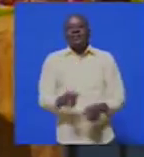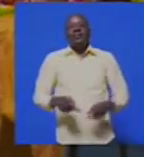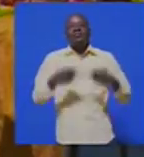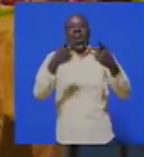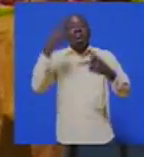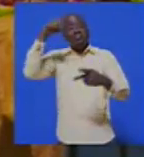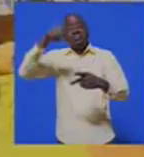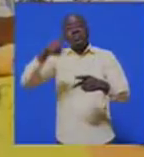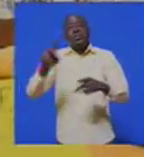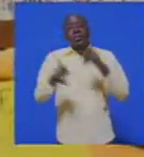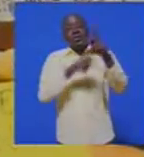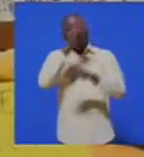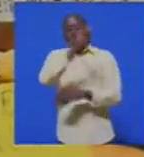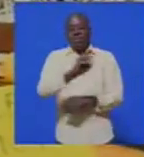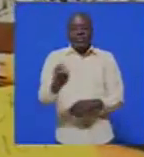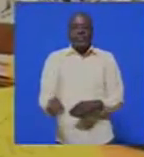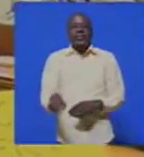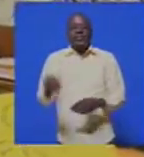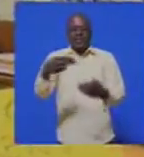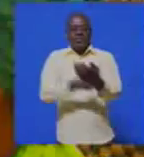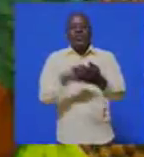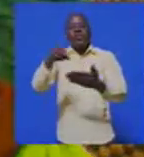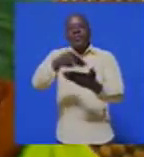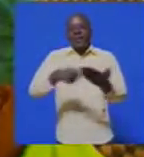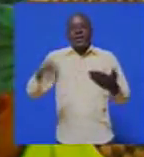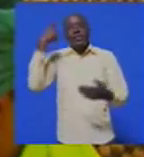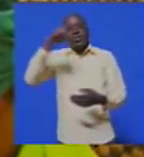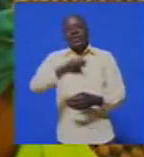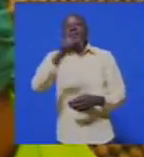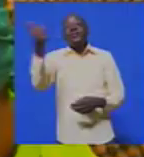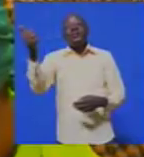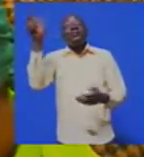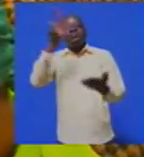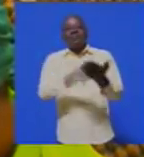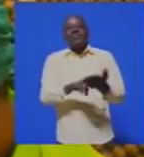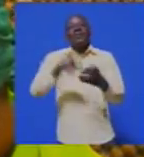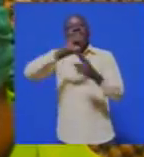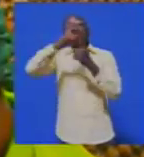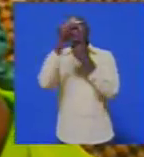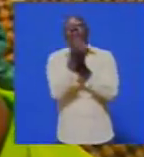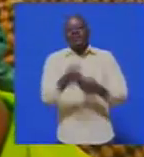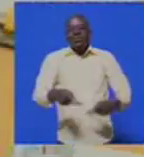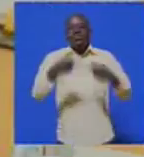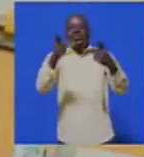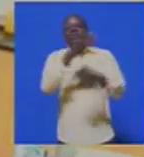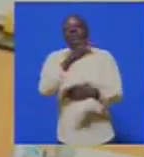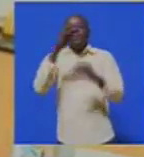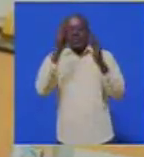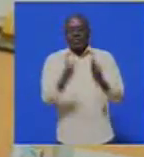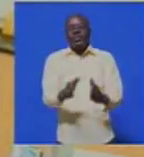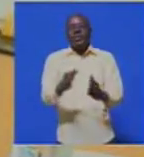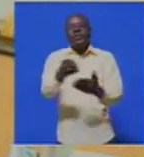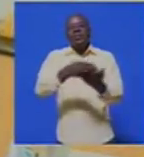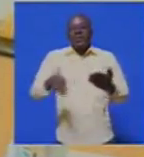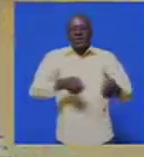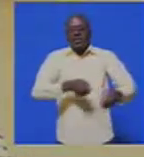à Ouagadougou. Un nouveau parti pour un autre contrat social a proposé au Burkinabé. Le parti est déjà dirigé par un